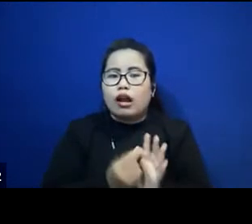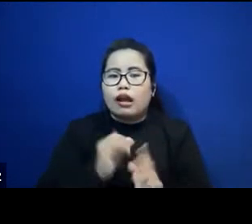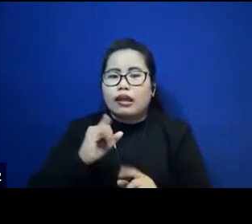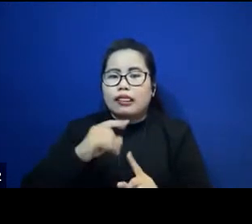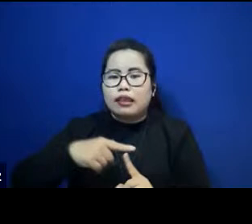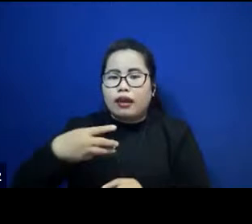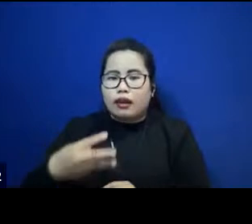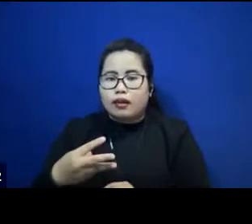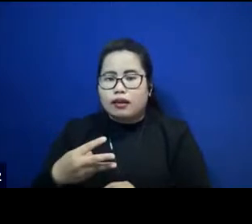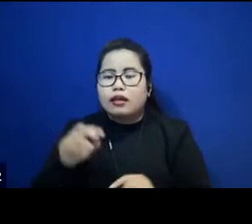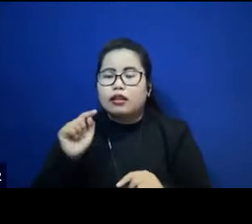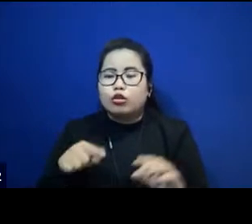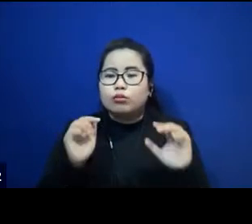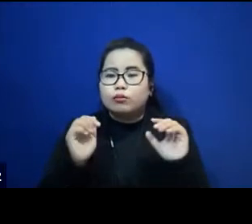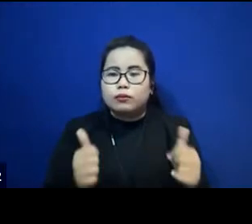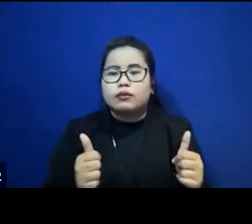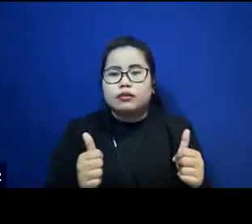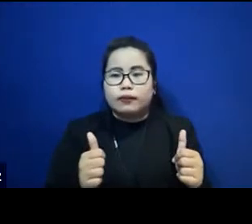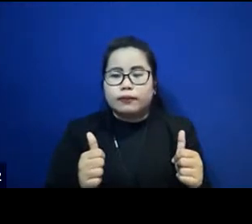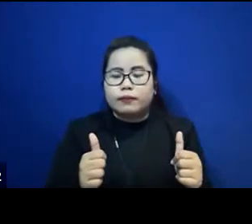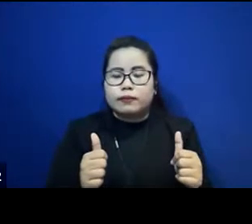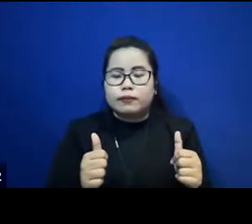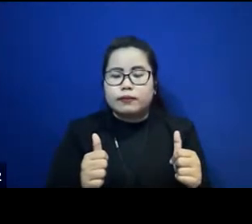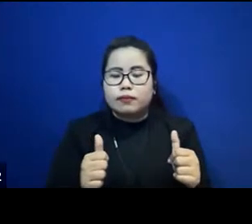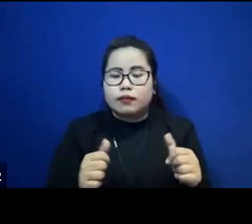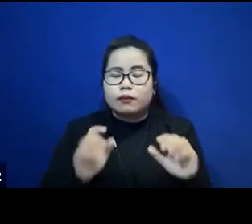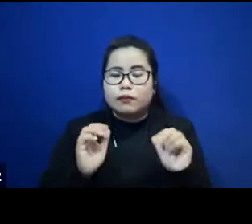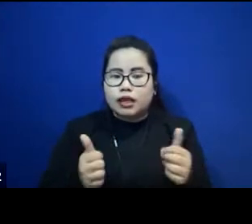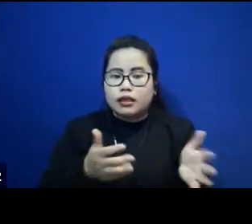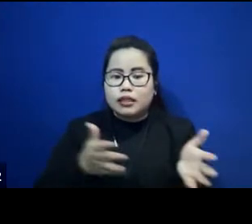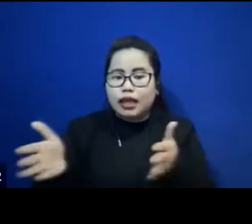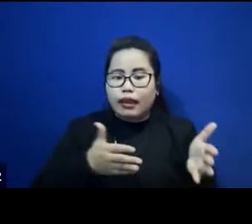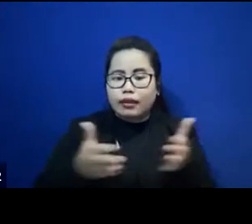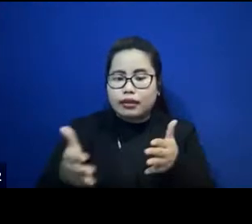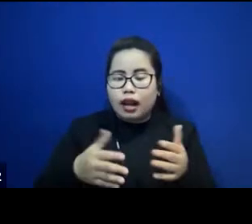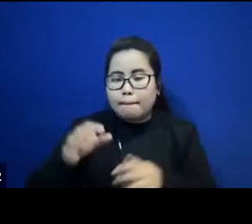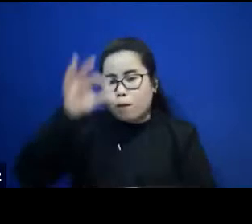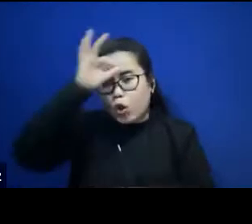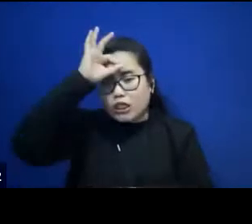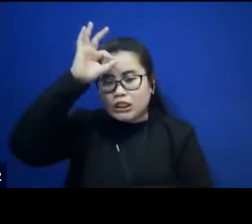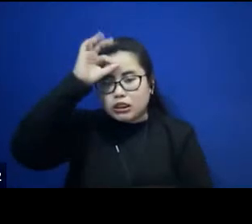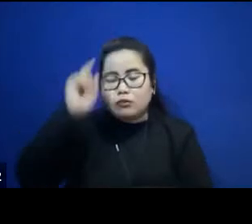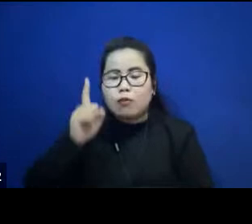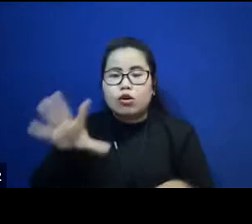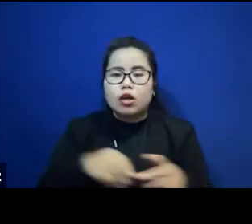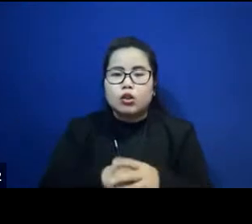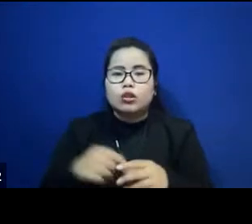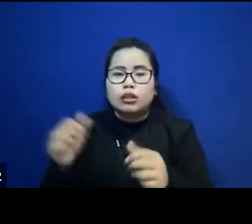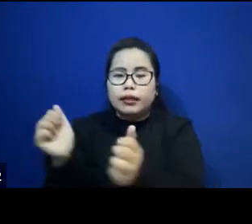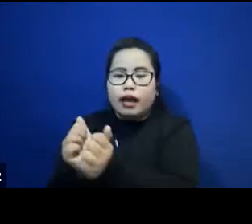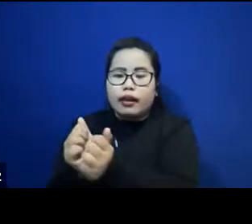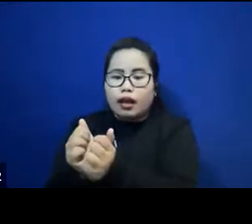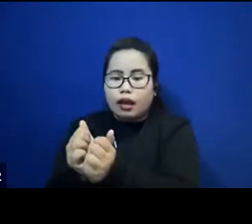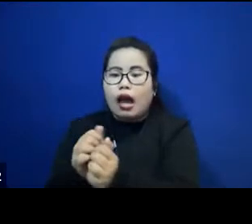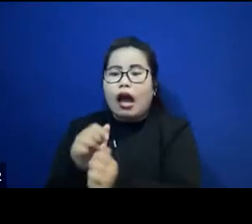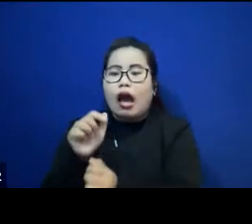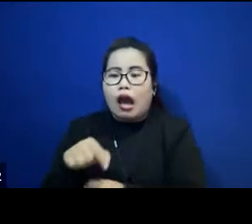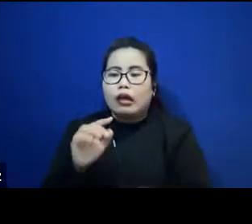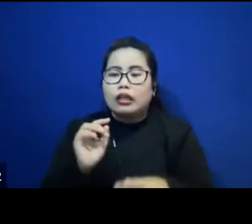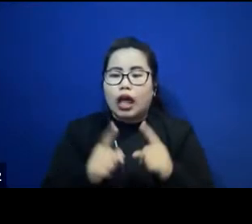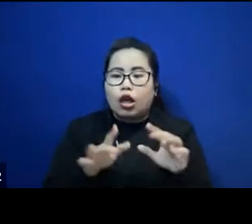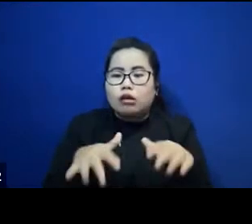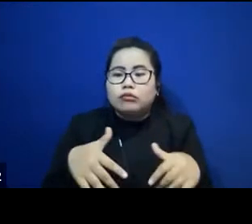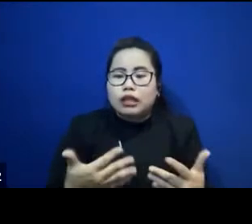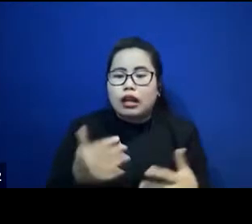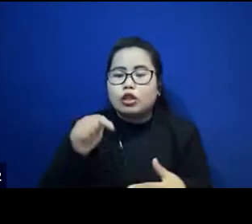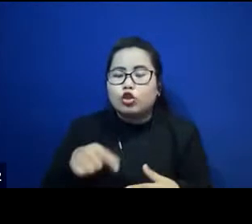yaitu bisa diperoleh di handle oleh polisi sebenarnya sudah masuk ranah pidana tidak kalau misalnya